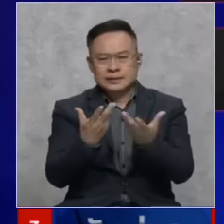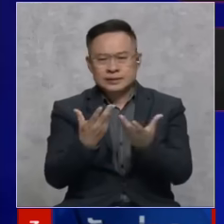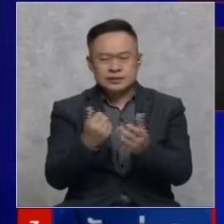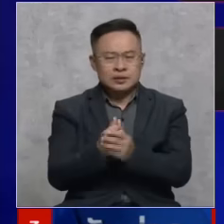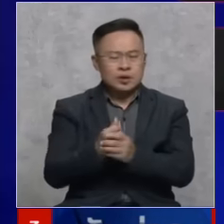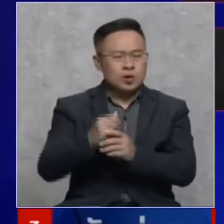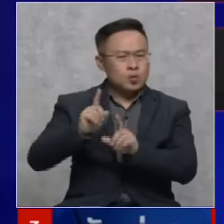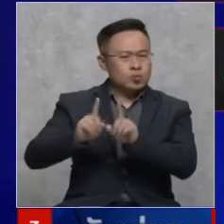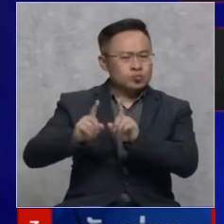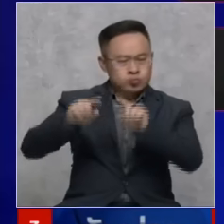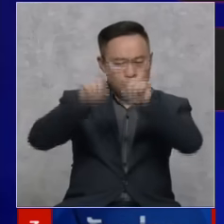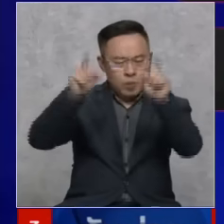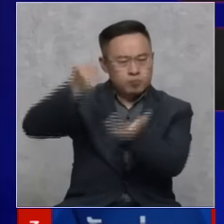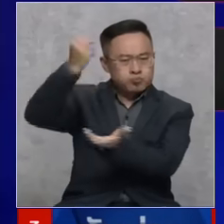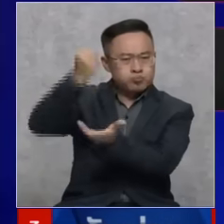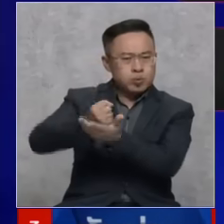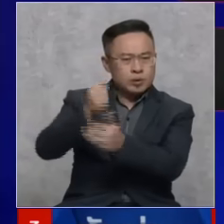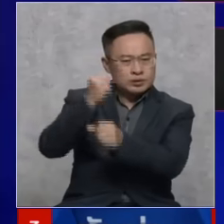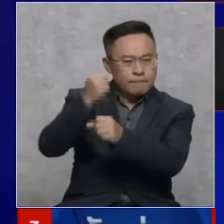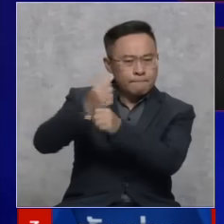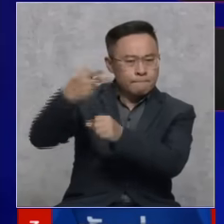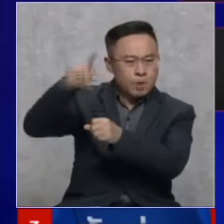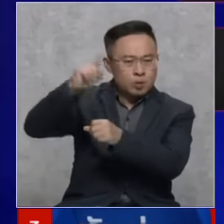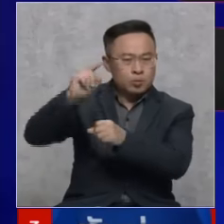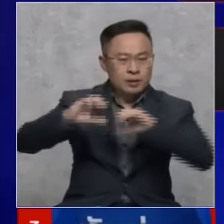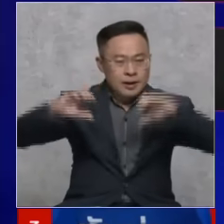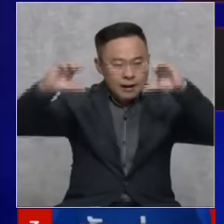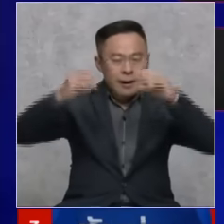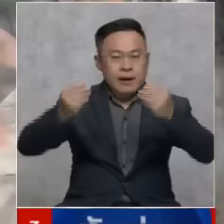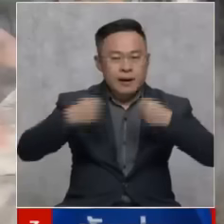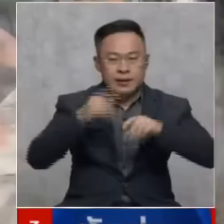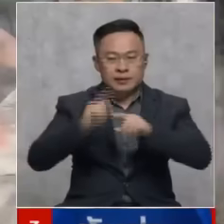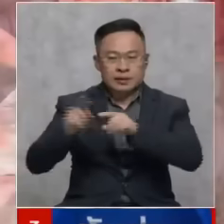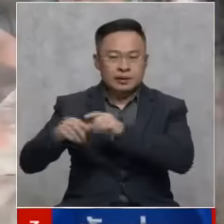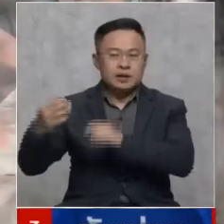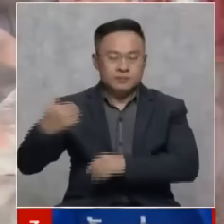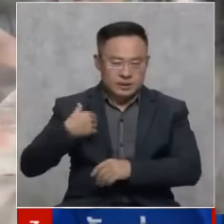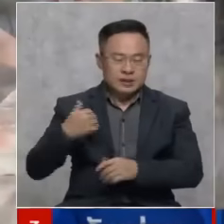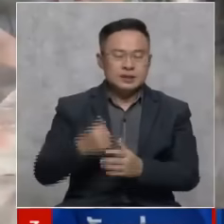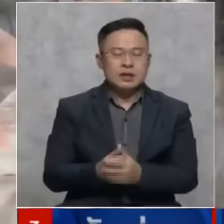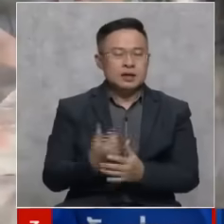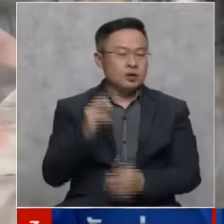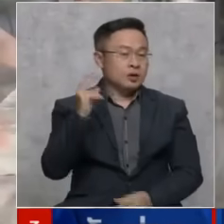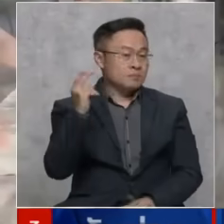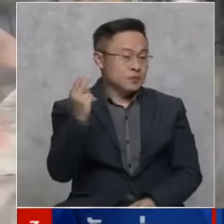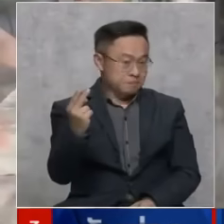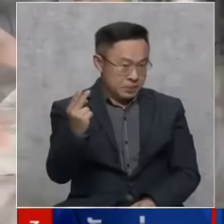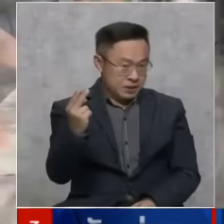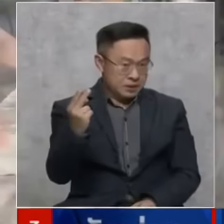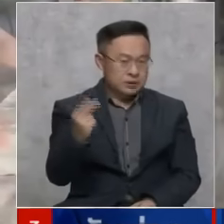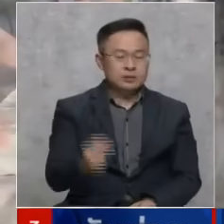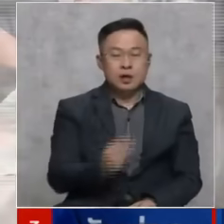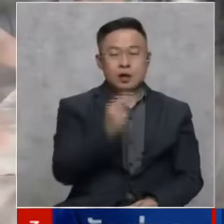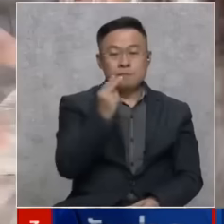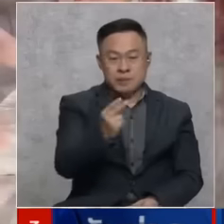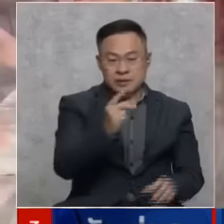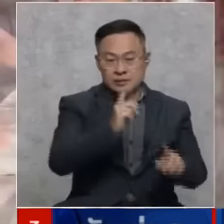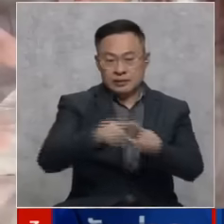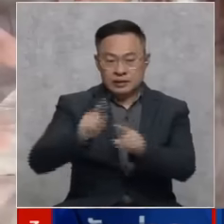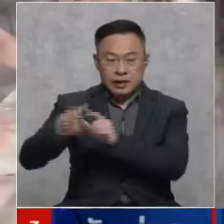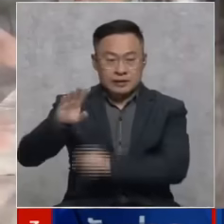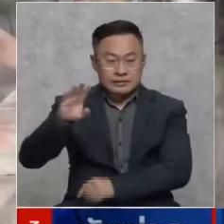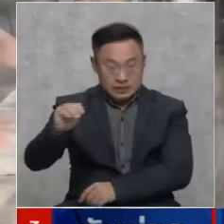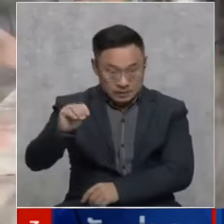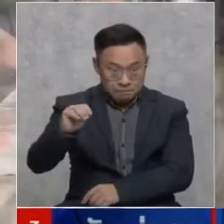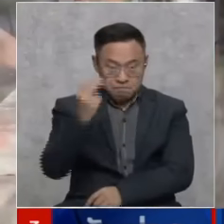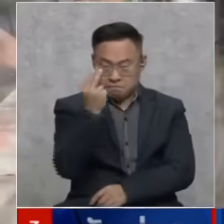าททรัพย์สินอื่นๆรวมกว่า66ล้านบาทแบ่งเป็นปืนคุณผู้ชมปืนเนี่ยมีถึง40กระบอกเลยนะคะ ค่ะ